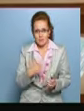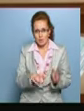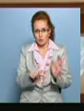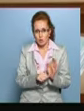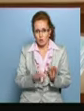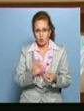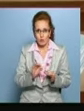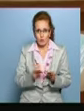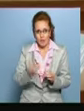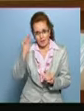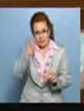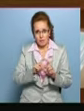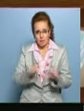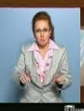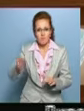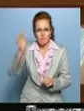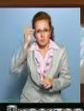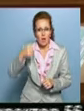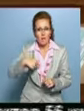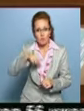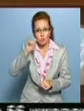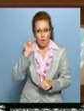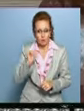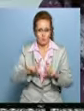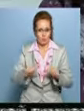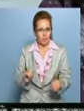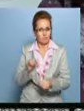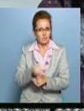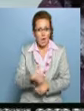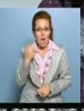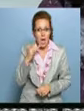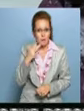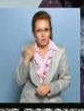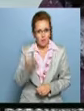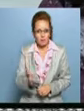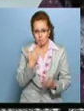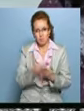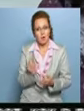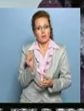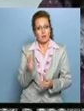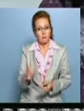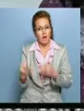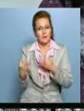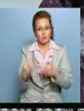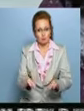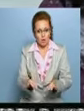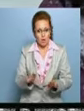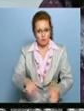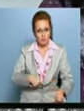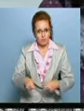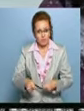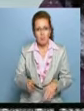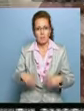Ижевской гимназии сегодня вспоминает как в прошлом году в школу пришли американцы показали разрешение от местных властей и предложили старшеклассникам